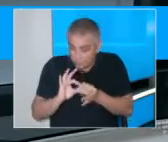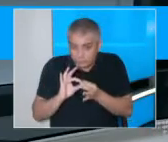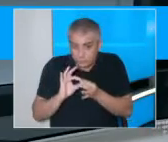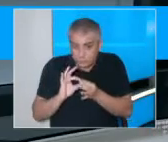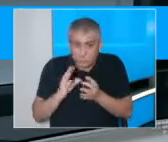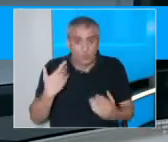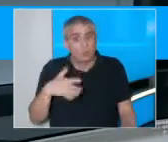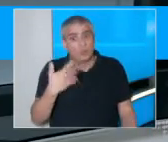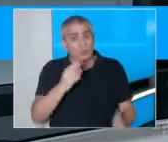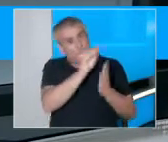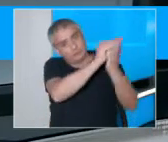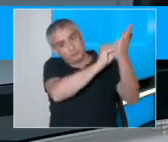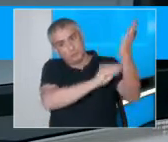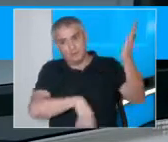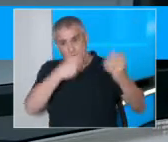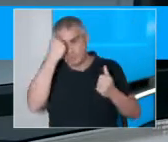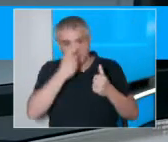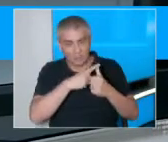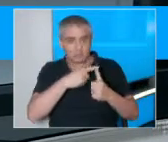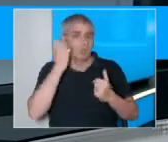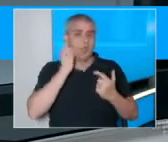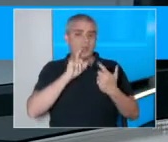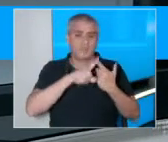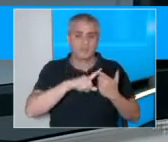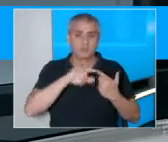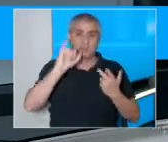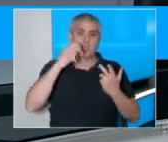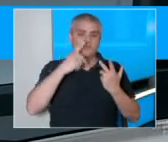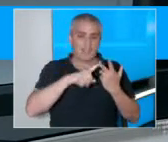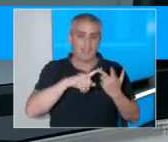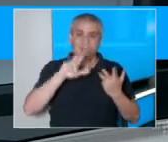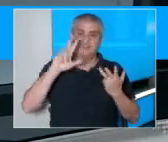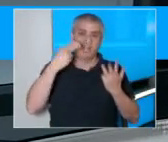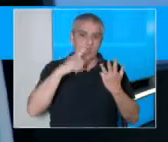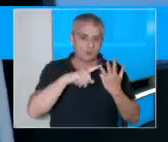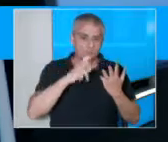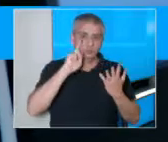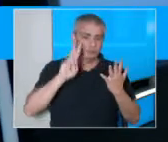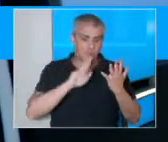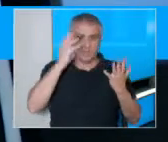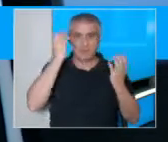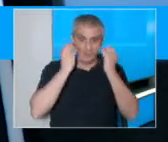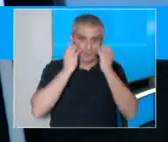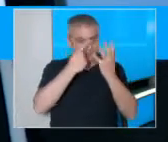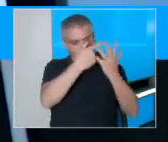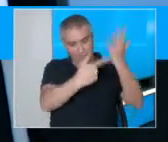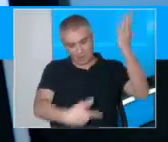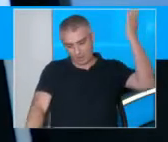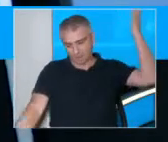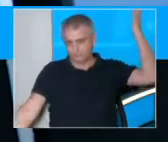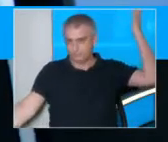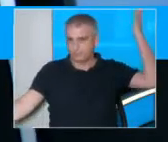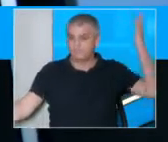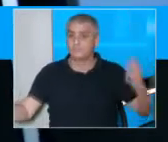דרך. אוהו, איזה רשימה. גדעון סער, אביגדור ליברמן, יועז הנדל, צביקה האוזר, שקד, בנט. בלי סוף, גדעון סער.